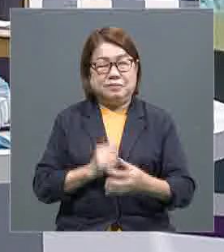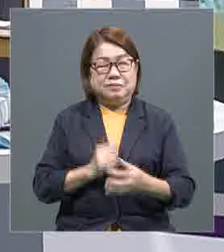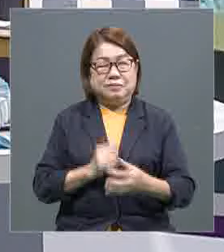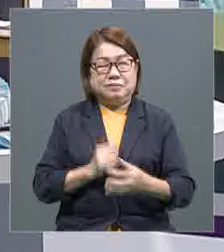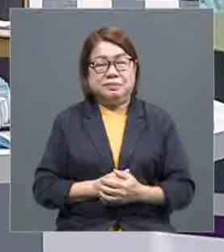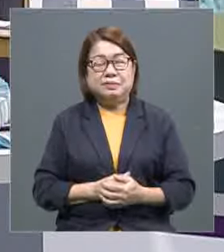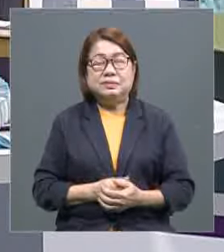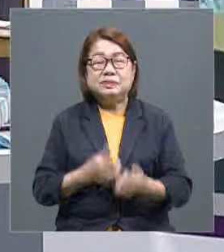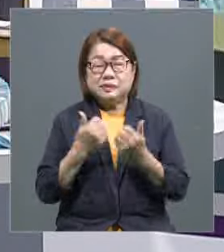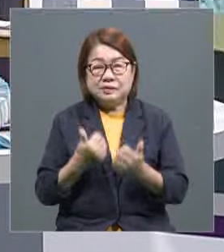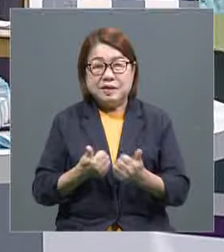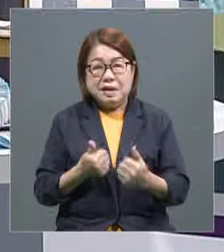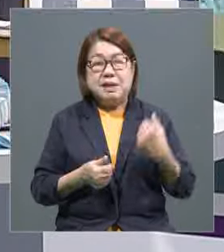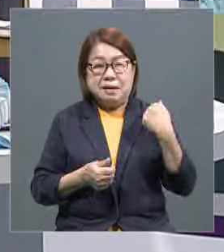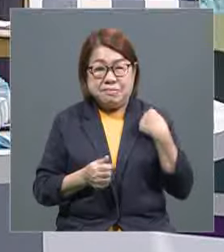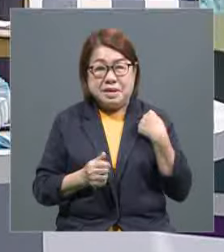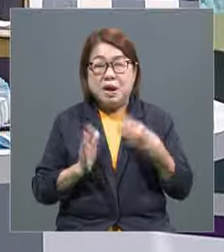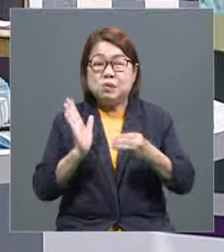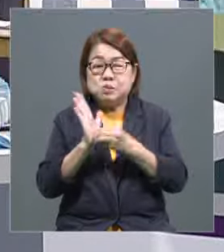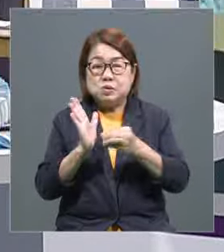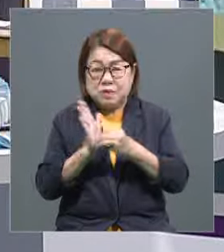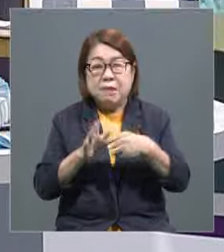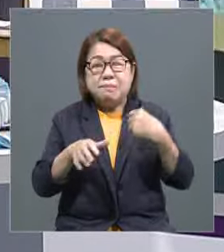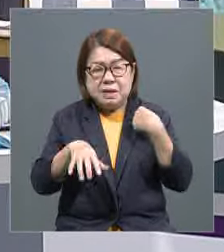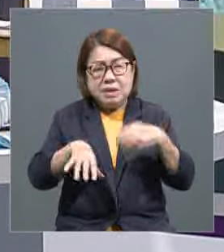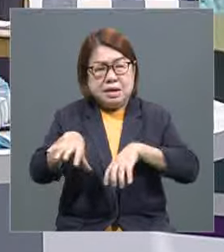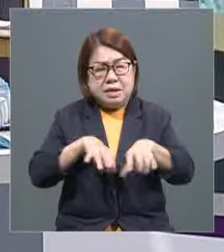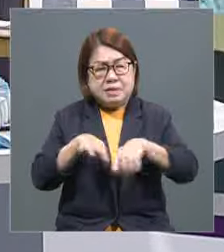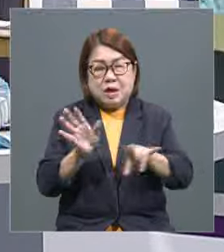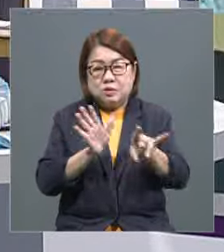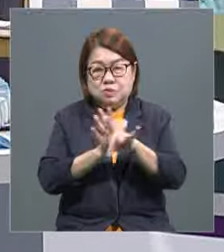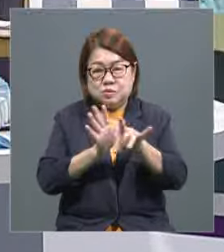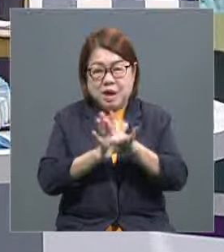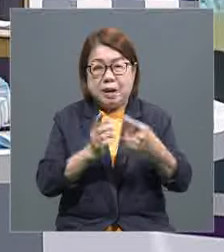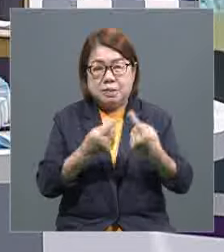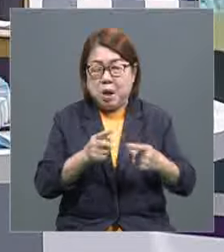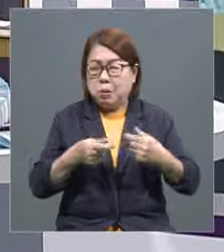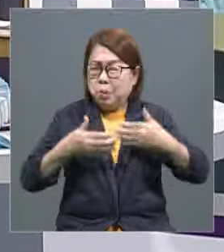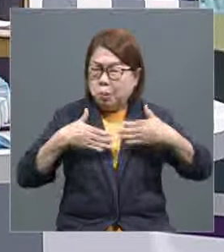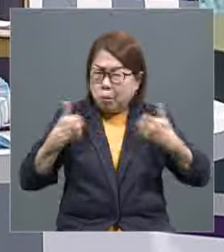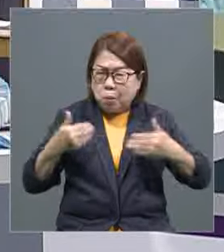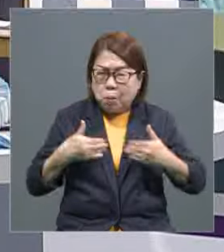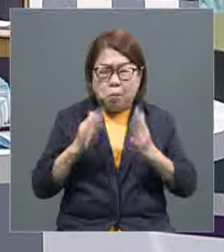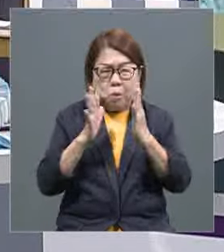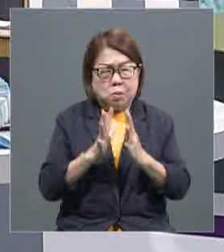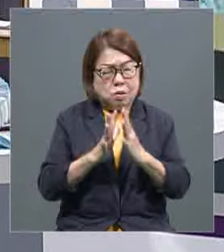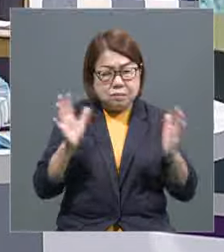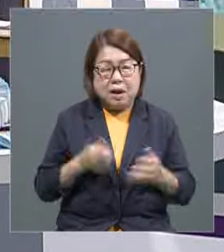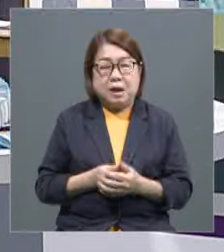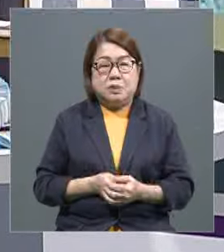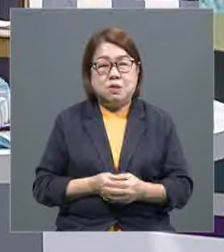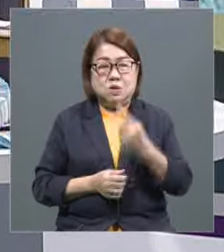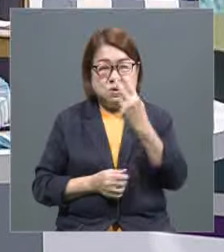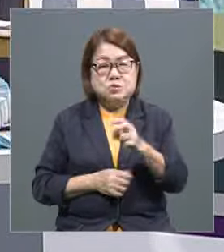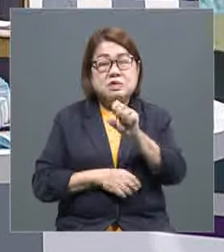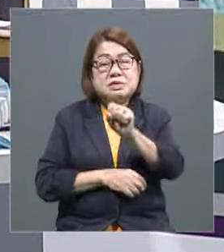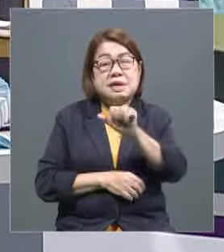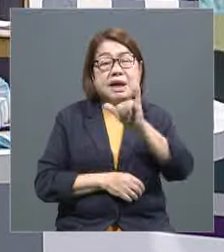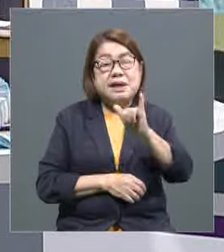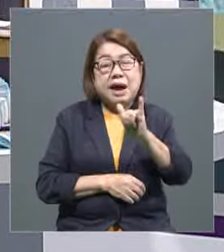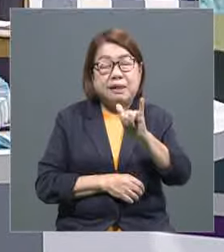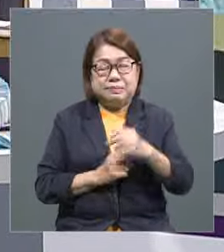นะครับแม้ว่าวันนี้เนี่ยหลายๆจุดจะมีการจัดงานวันสุดท้ายแล้วแต่ว่าความคึกคักเนี่ยไม่ได้ลดลงไปเลยนะครับอย่างที่สยามสแควร์เข